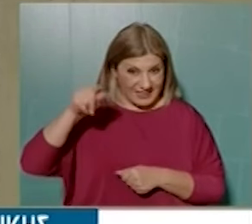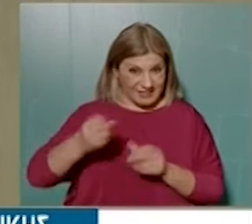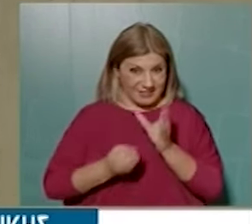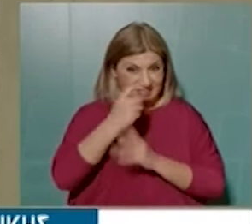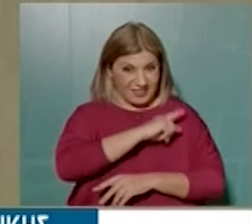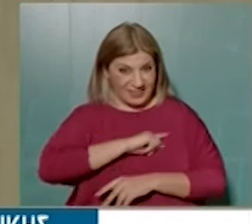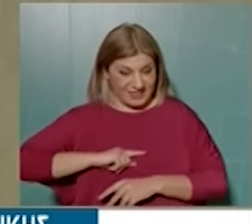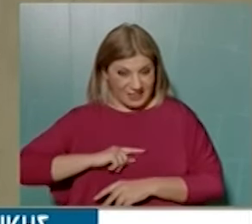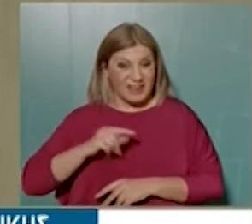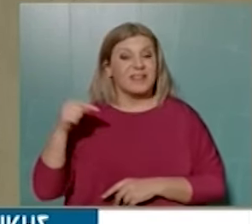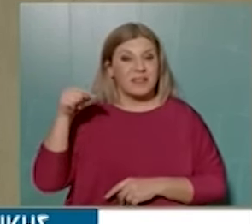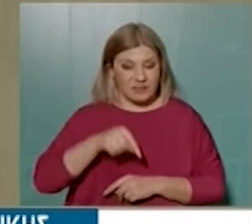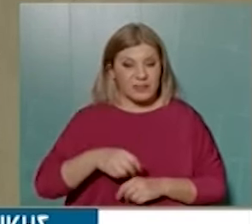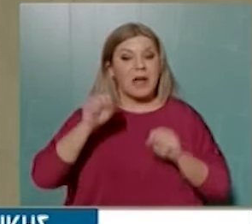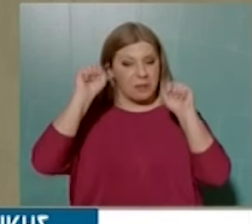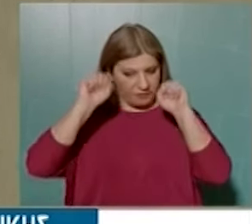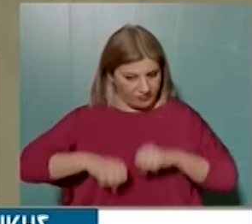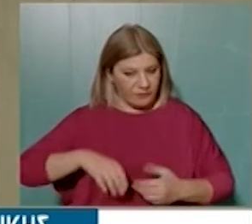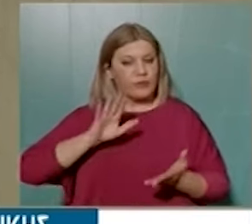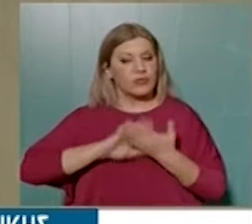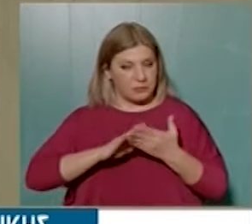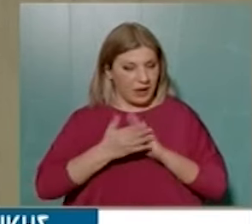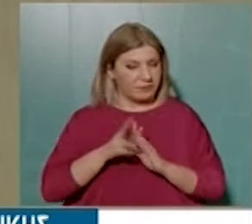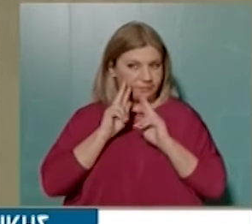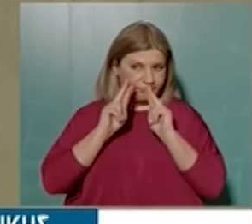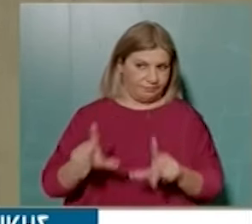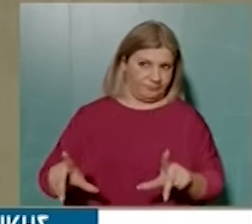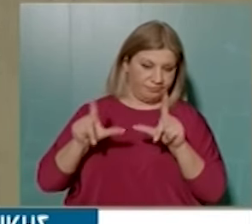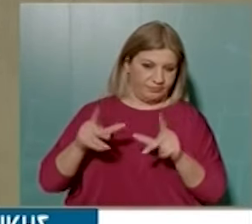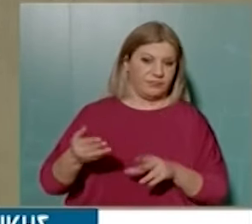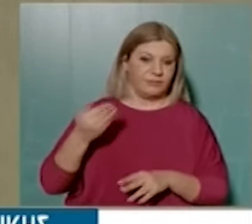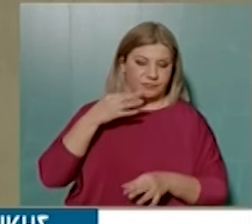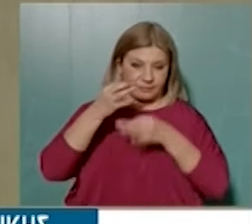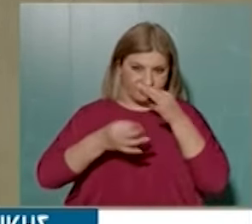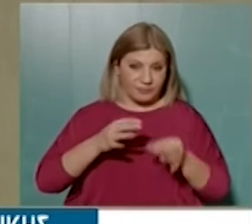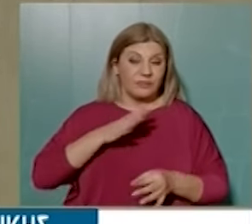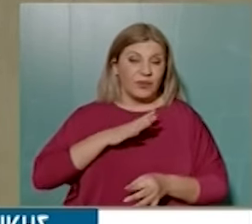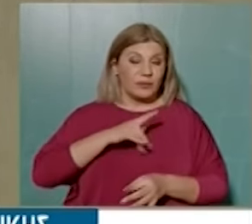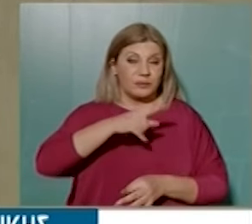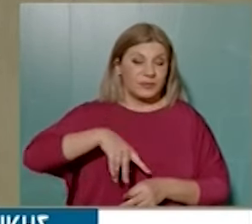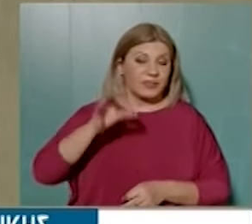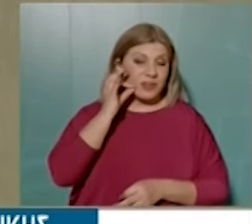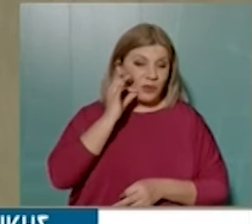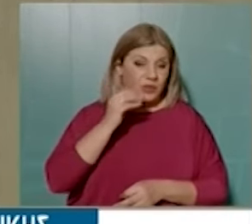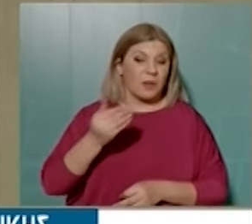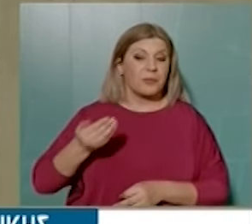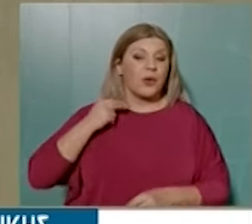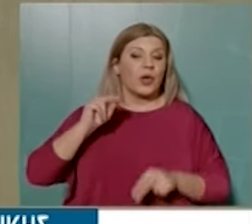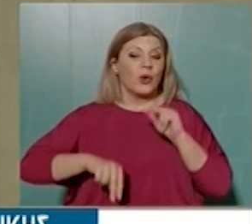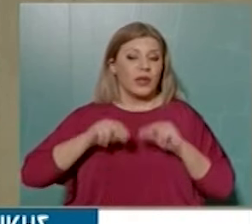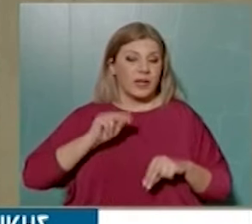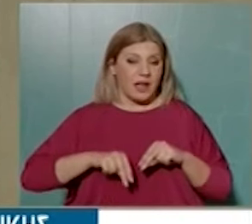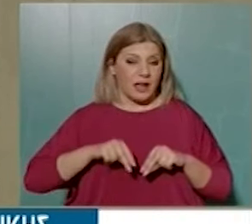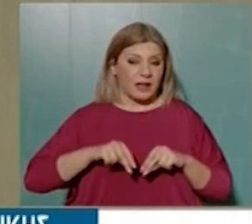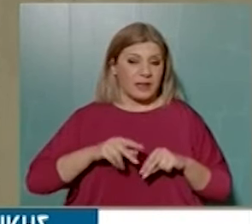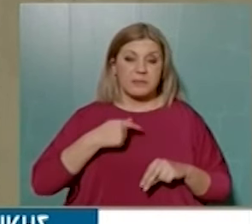διοίκησης έρχονται να μας επιβεβαιώσουν στην πράξη για όσα λέγαμε στο λαό της θεσσαλονίκης προεκλογικά